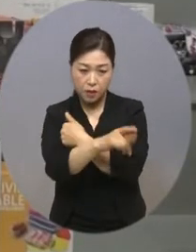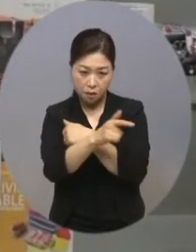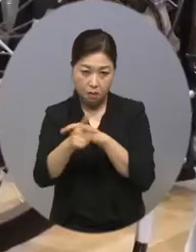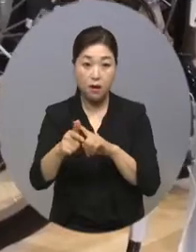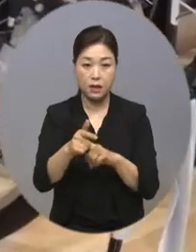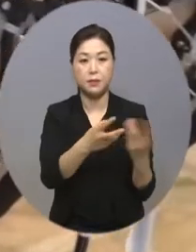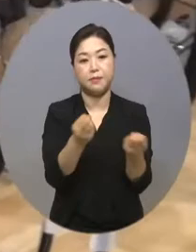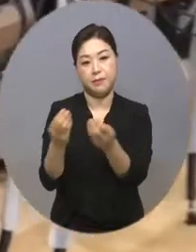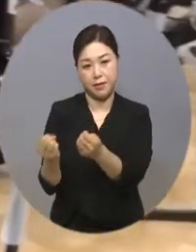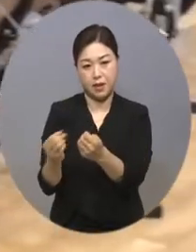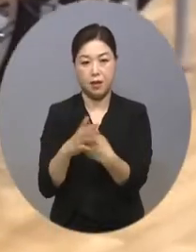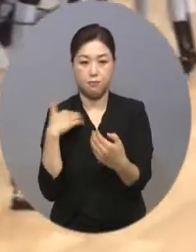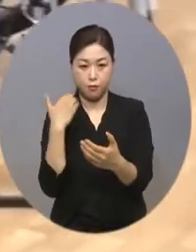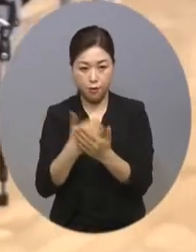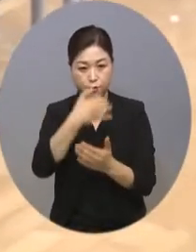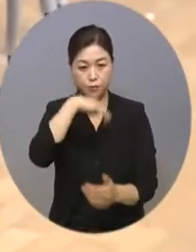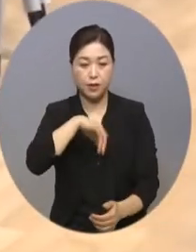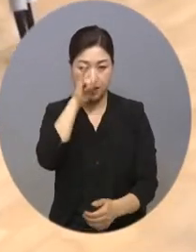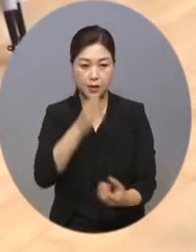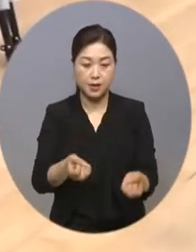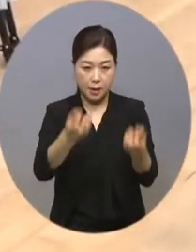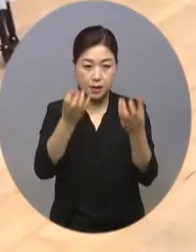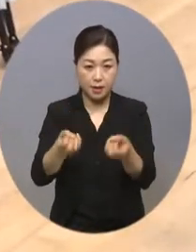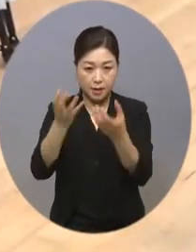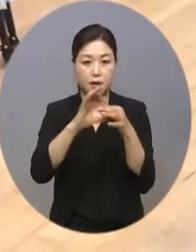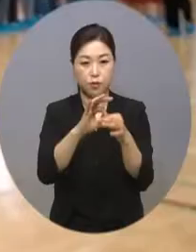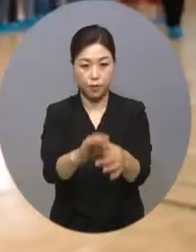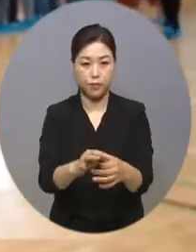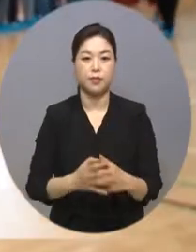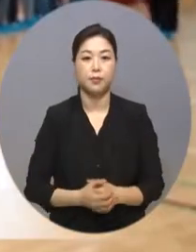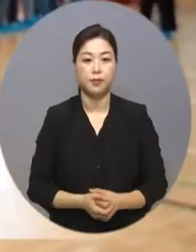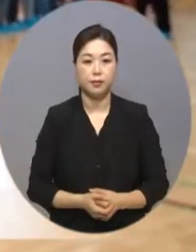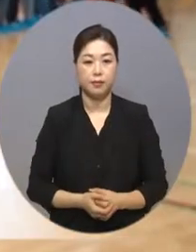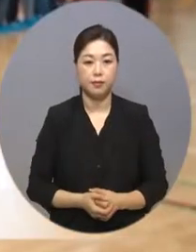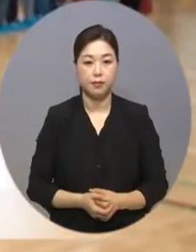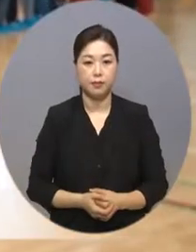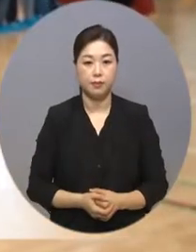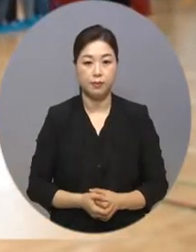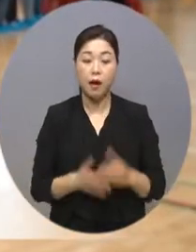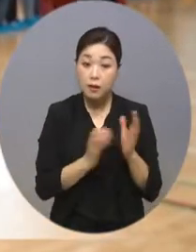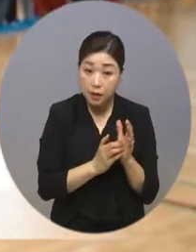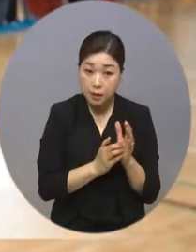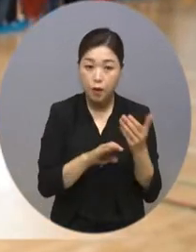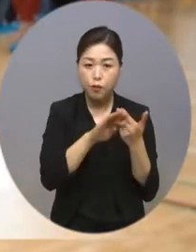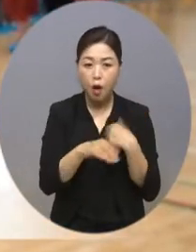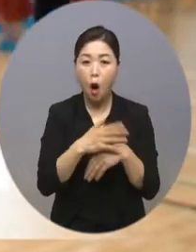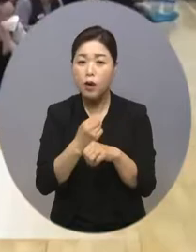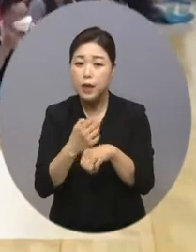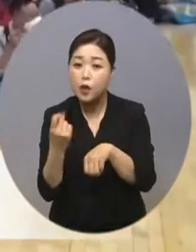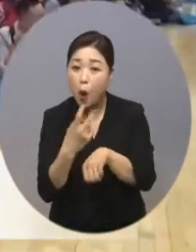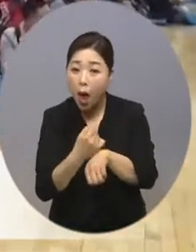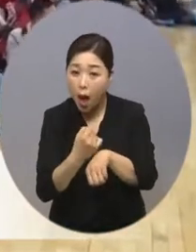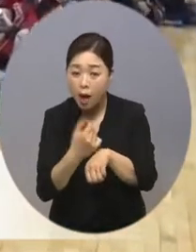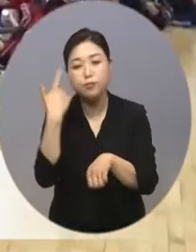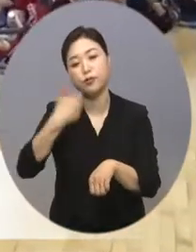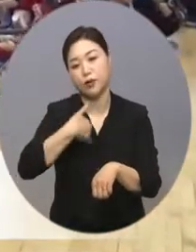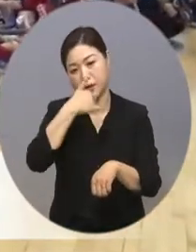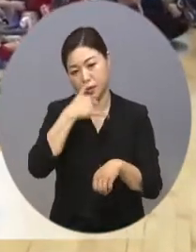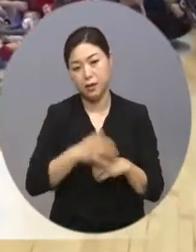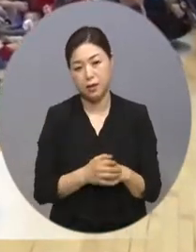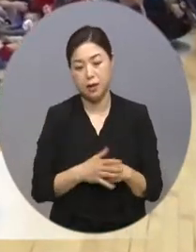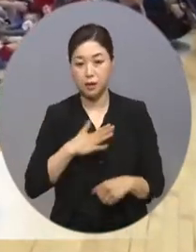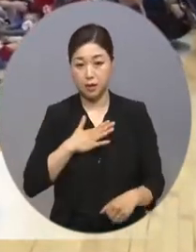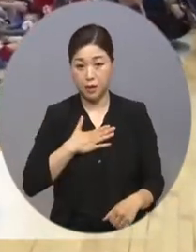이어지면서 풍성하고 유익한 축제로 거듭났습니다. 끝났는데 바로 언제 하겠느냐 다시 또 물어봅니다. 이 친구들이 저한테